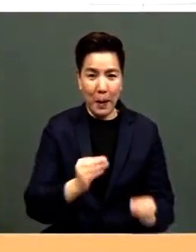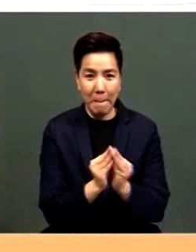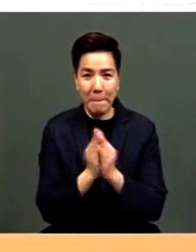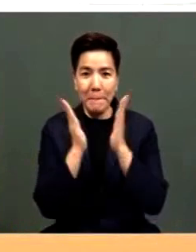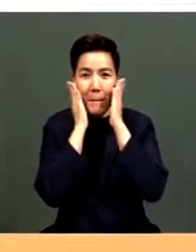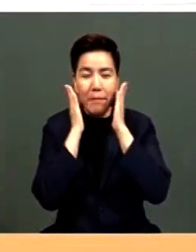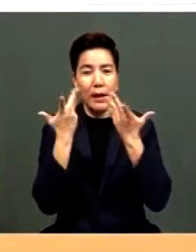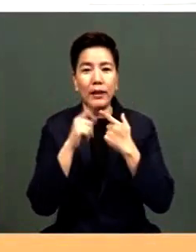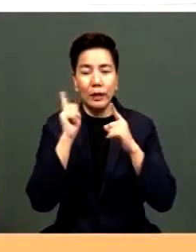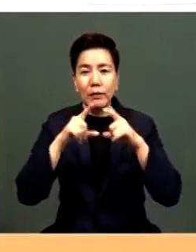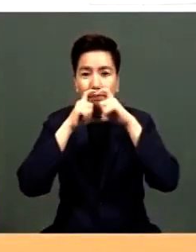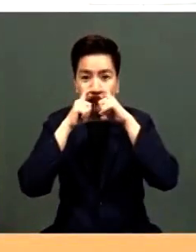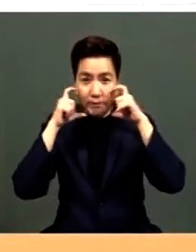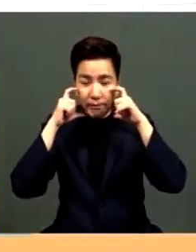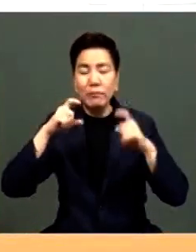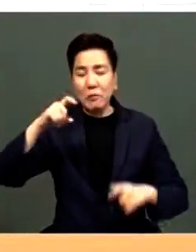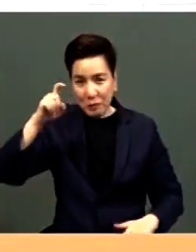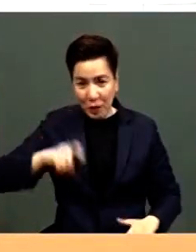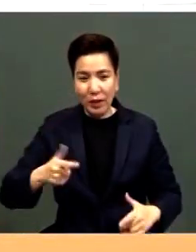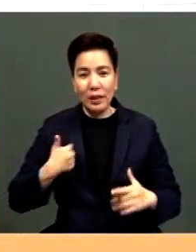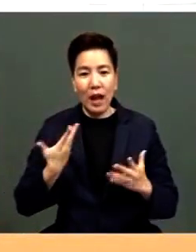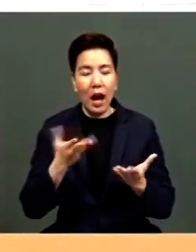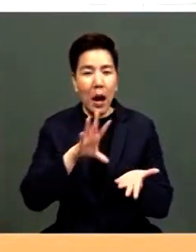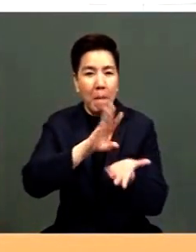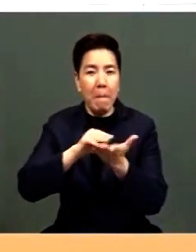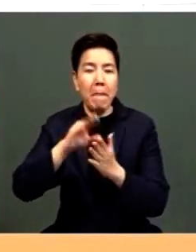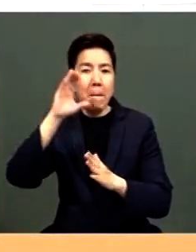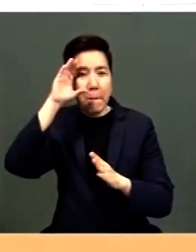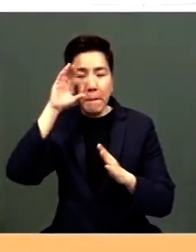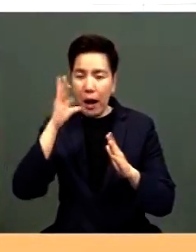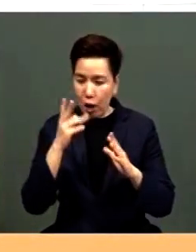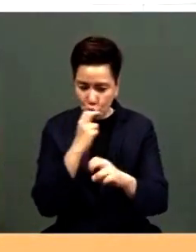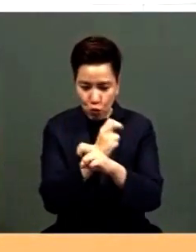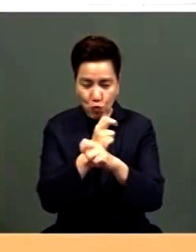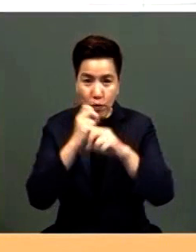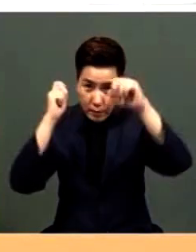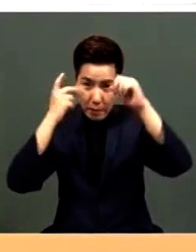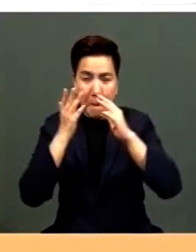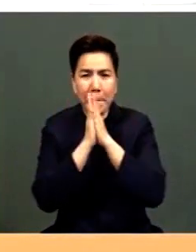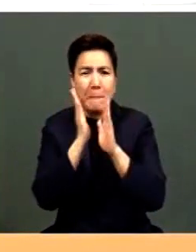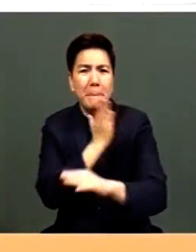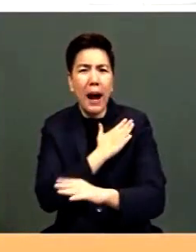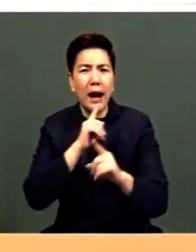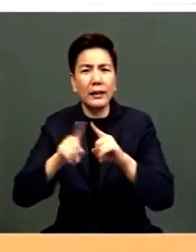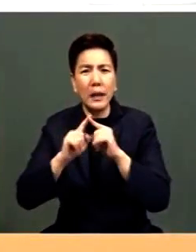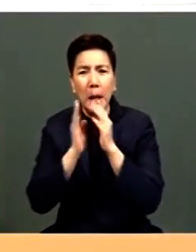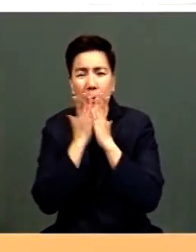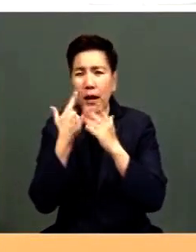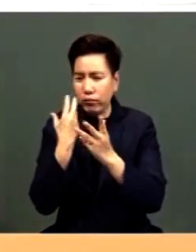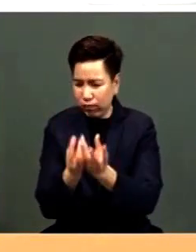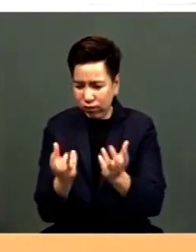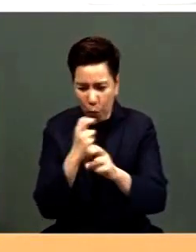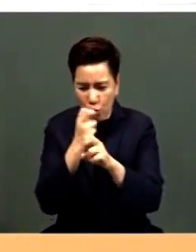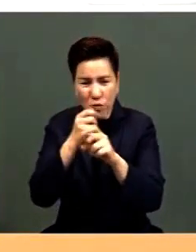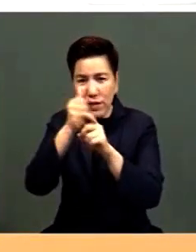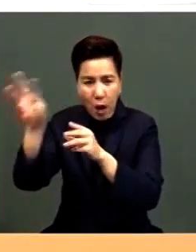มใส่หน้ากากอนามัยค่ะและได้มีการรวบรวมพระบรมสารีริกธาตุและพระดังสี่ภาคนะคะเพื่อให้ประชาชนได้ส่งน้